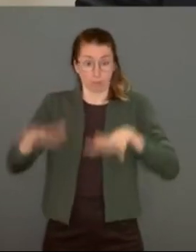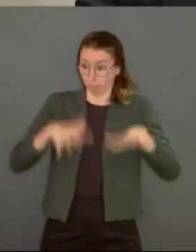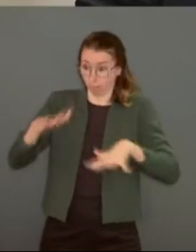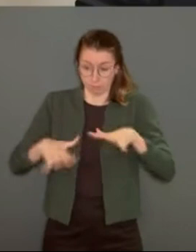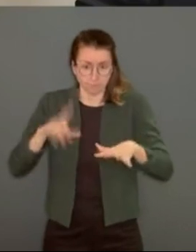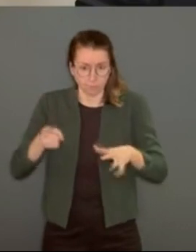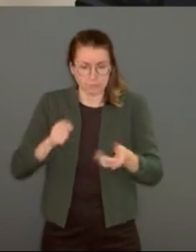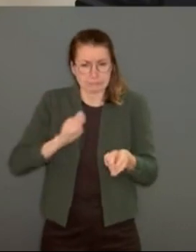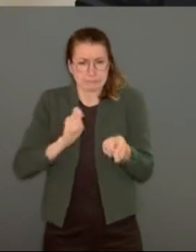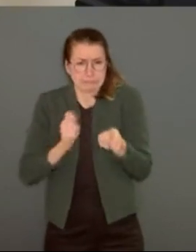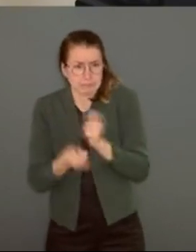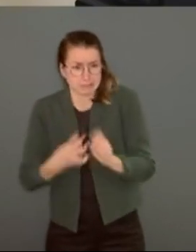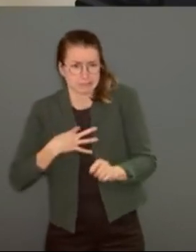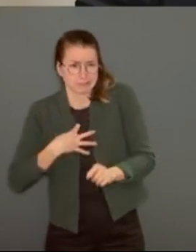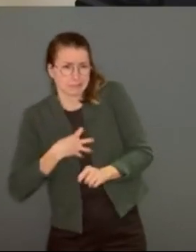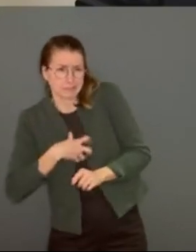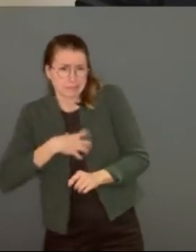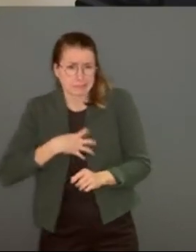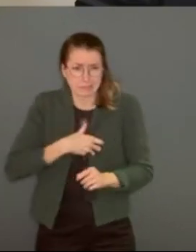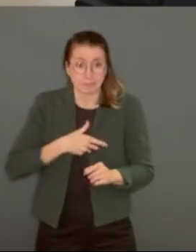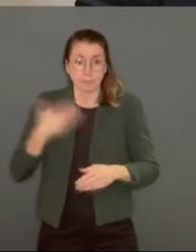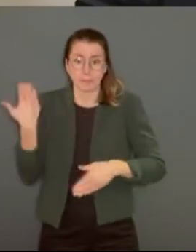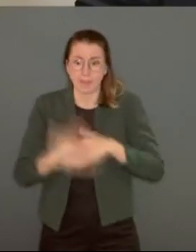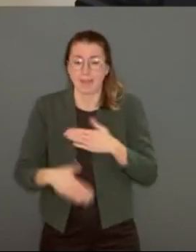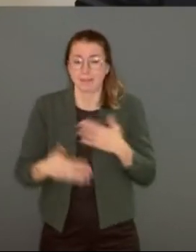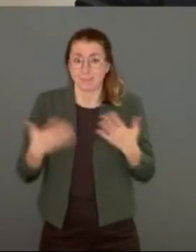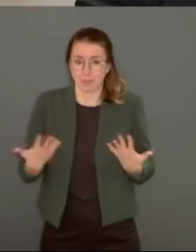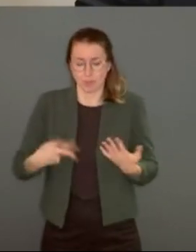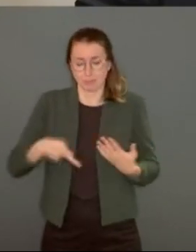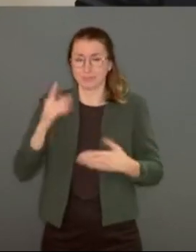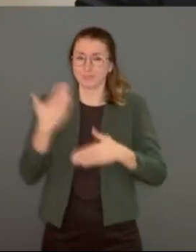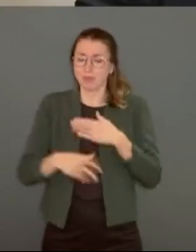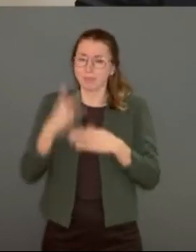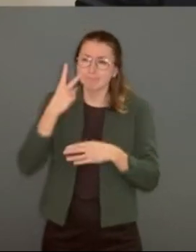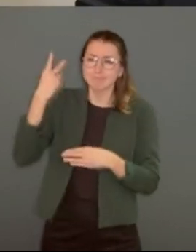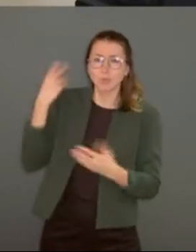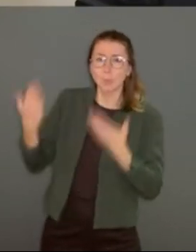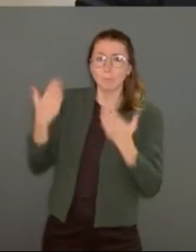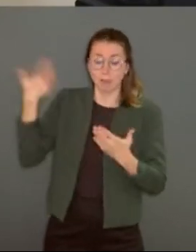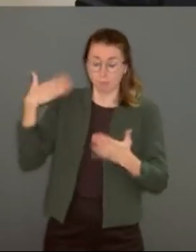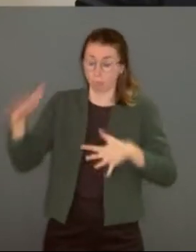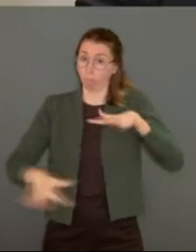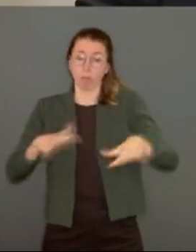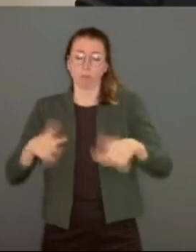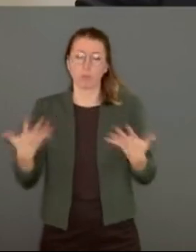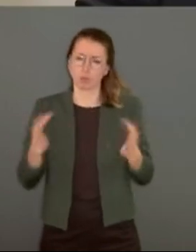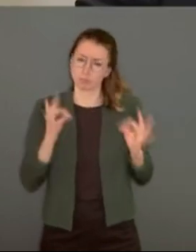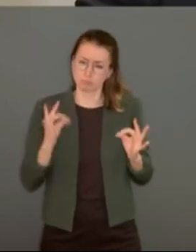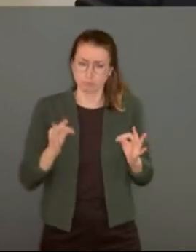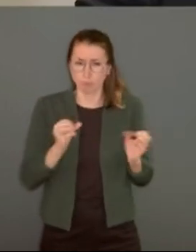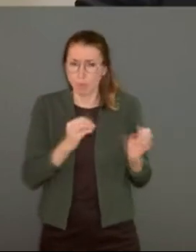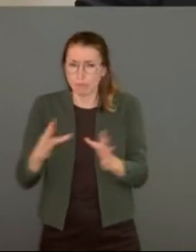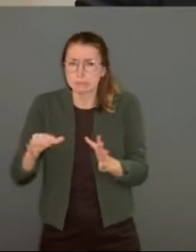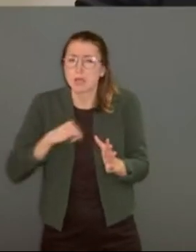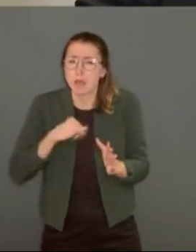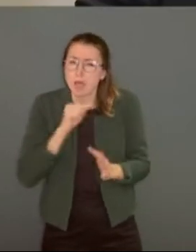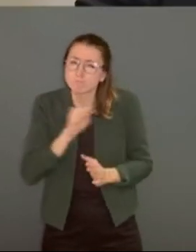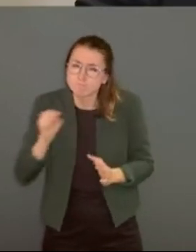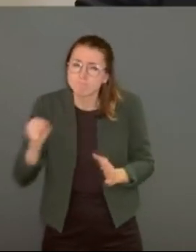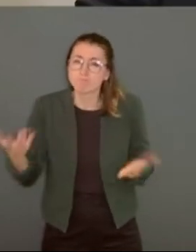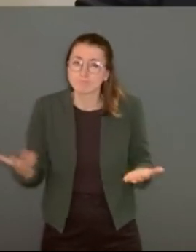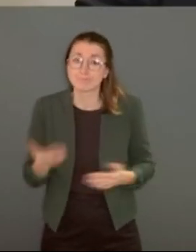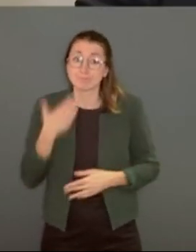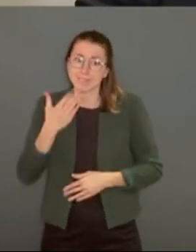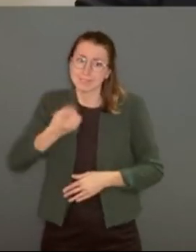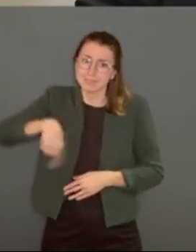appel à tous les citoyens de ne pas oublier tous ceux qui se sont adaptés en développant le click and go, le takeaway, en